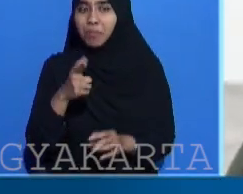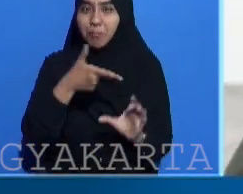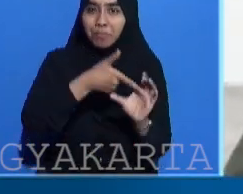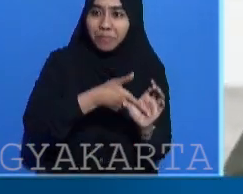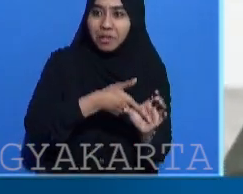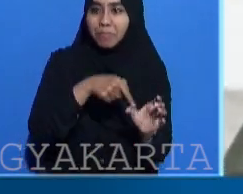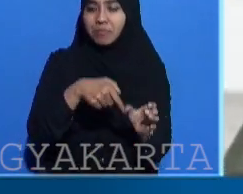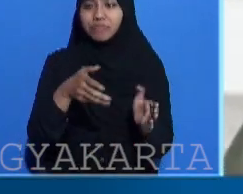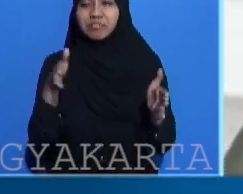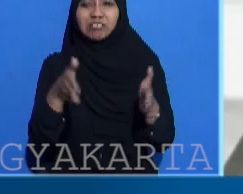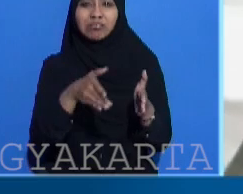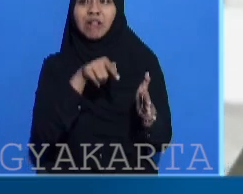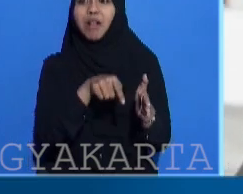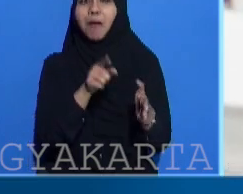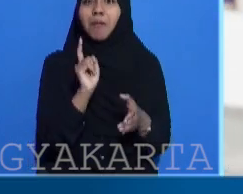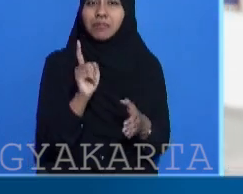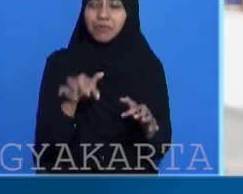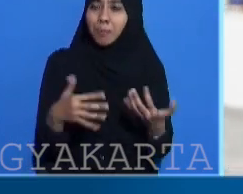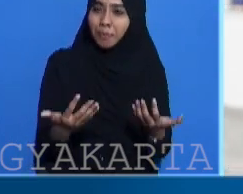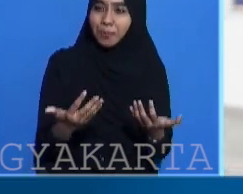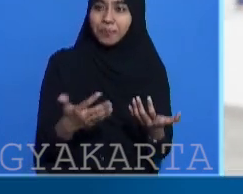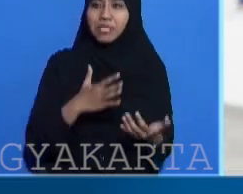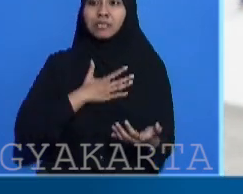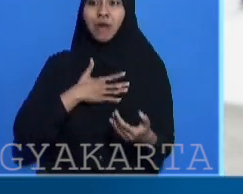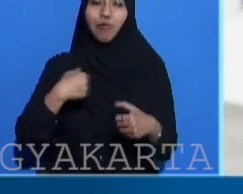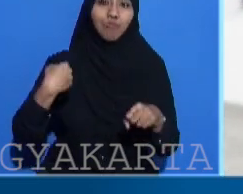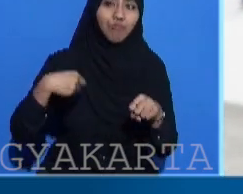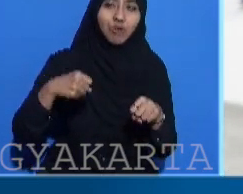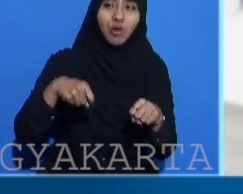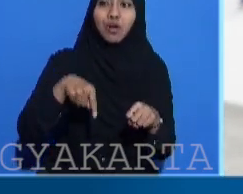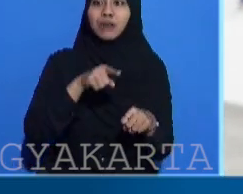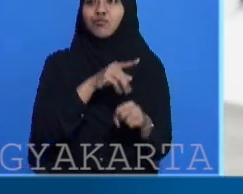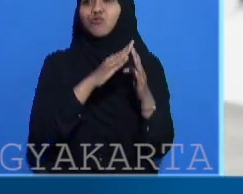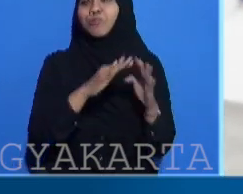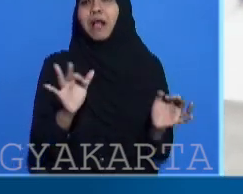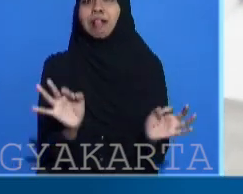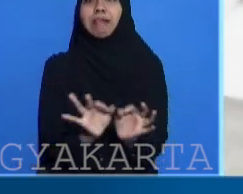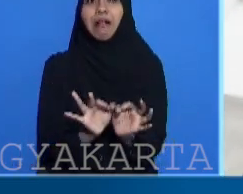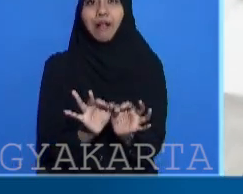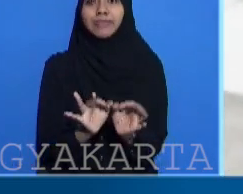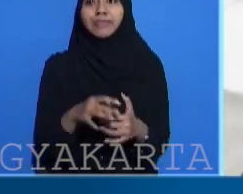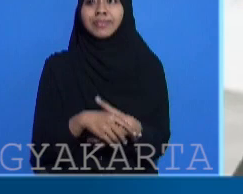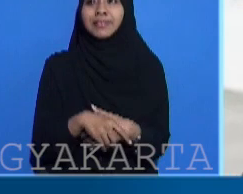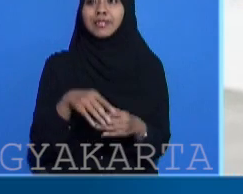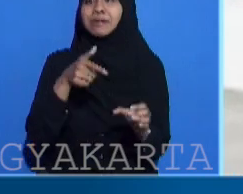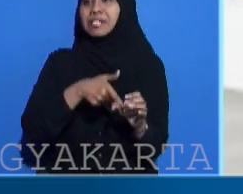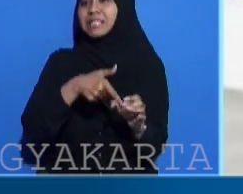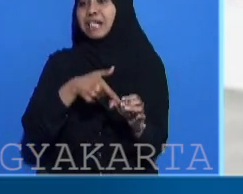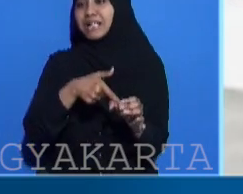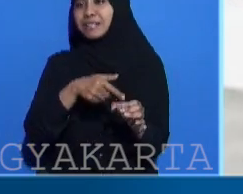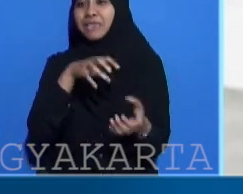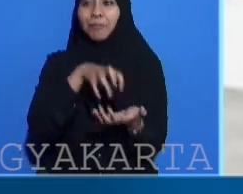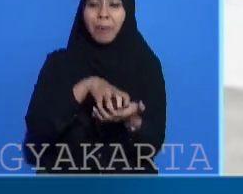Kebetulan juga kan sewaktu saya narik kebetulan rumah saya sini jadi untuk isi bensin di sini lebih strategis gitu